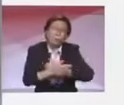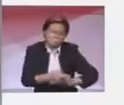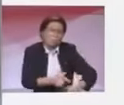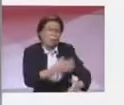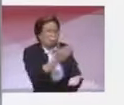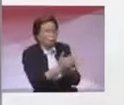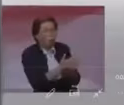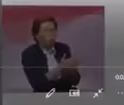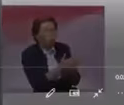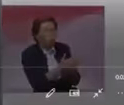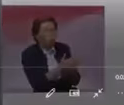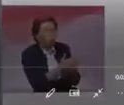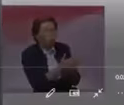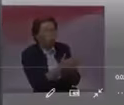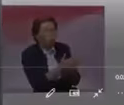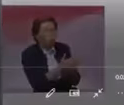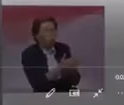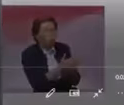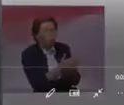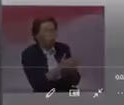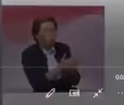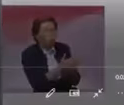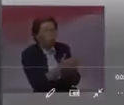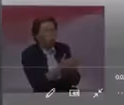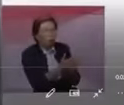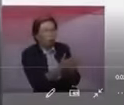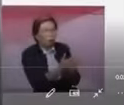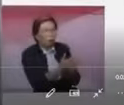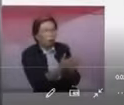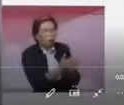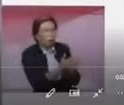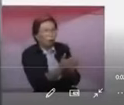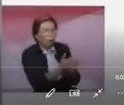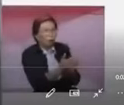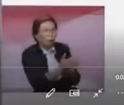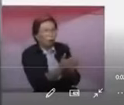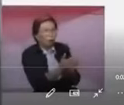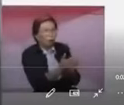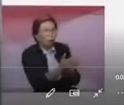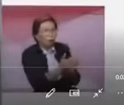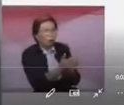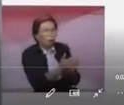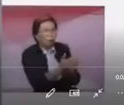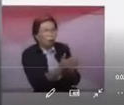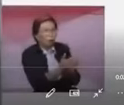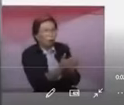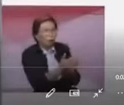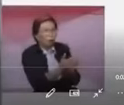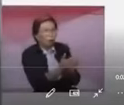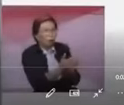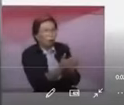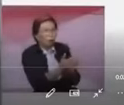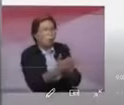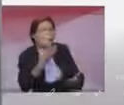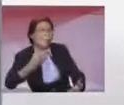pulang untuk mengundi. The federal government and state government cannot prevent them to returning back to